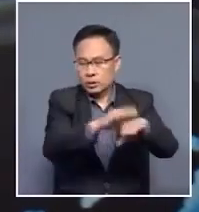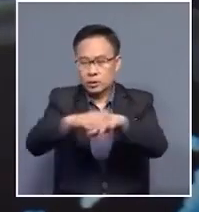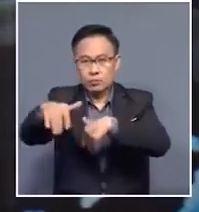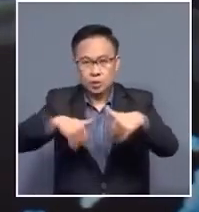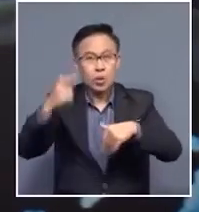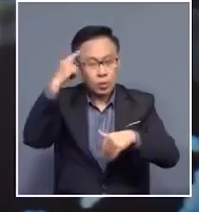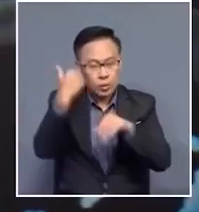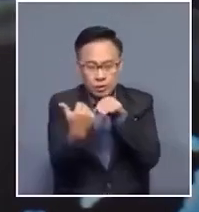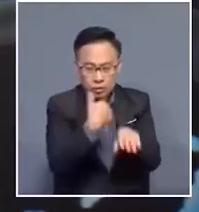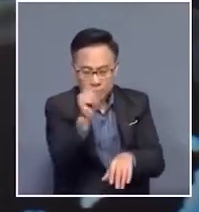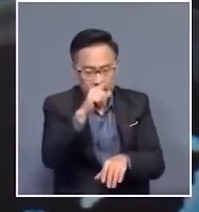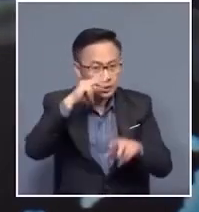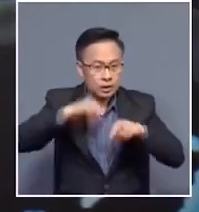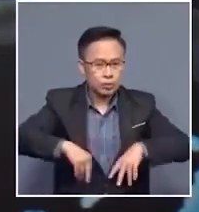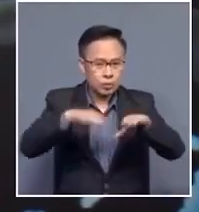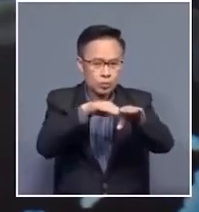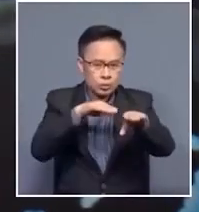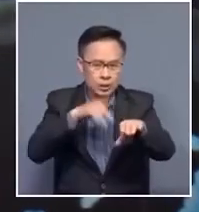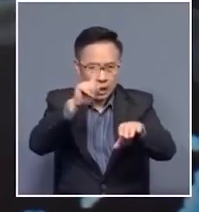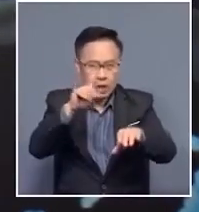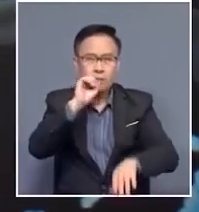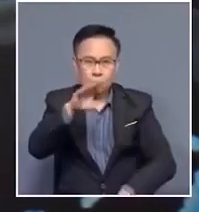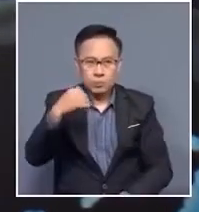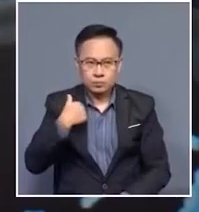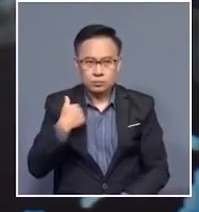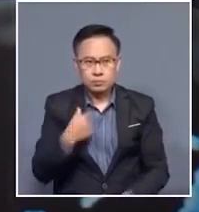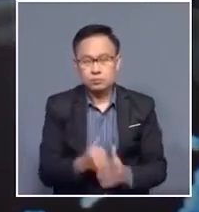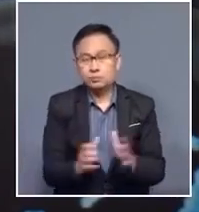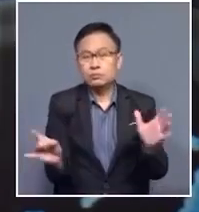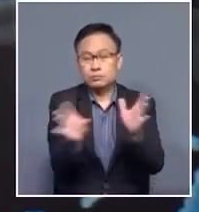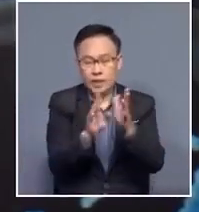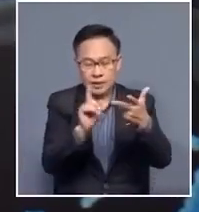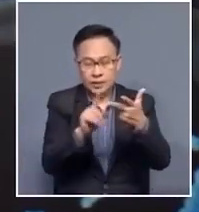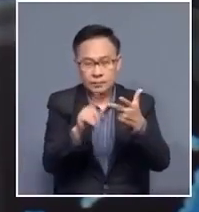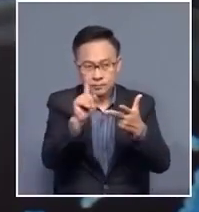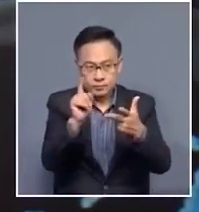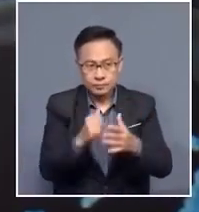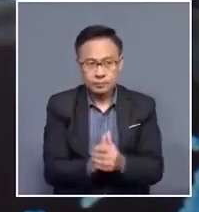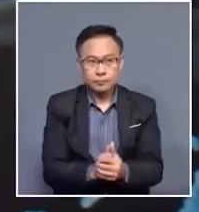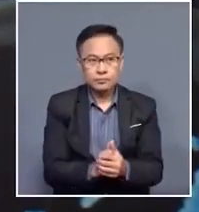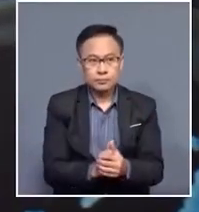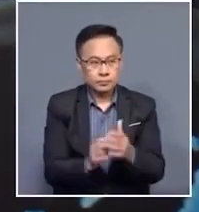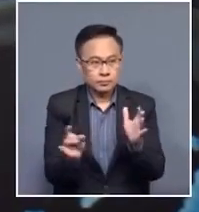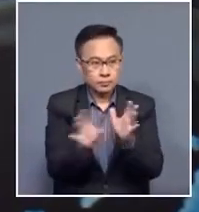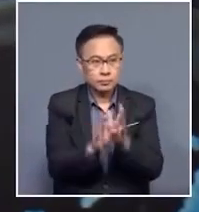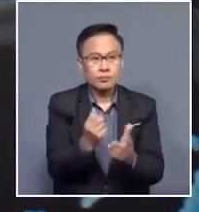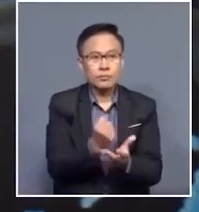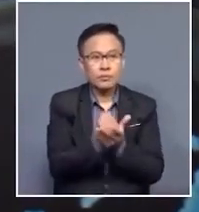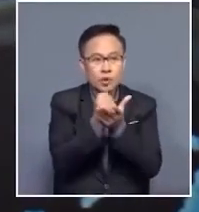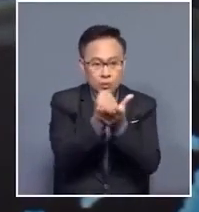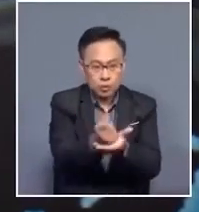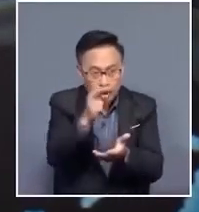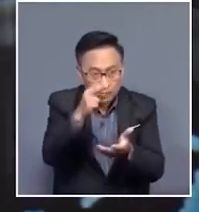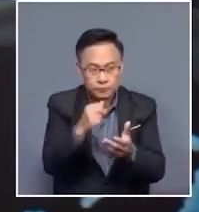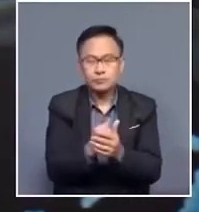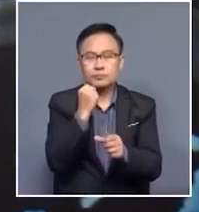ลี่ยงรถติดต่างๆนะครับอันสุดท้ายนี่ก็คือเกี่ยวกับเรื่องเป็นเรื่องที่ต้องให้ดูแลรักษาไปเราก็รณ